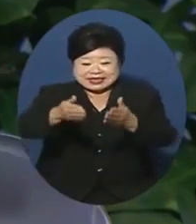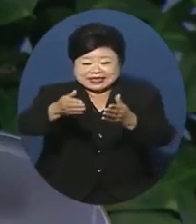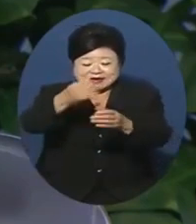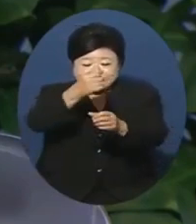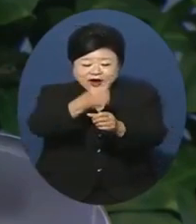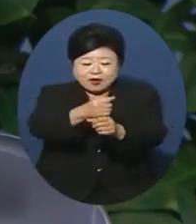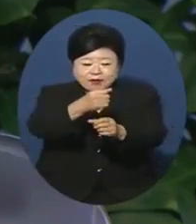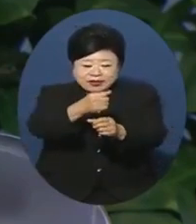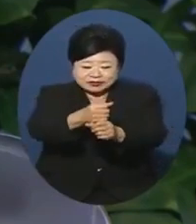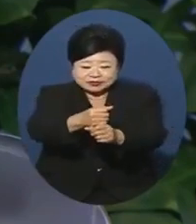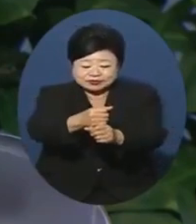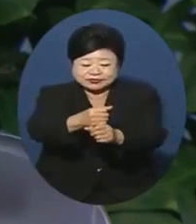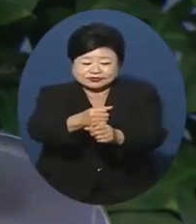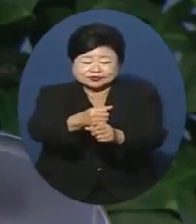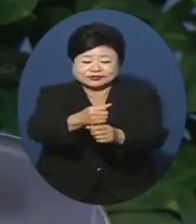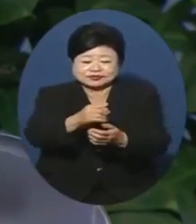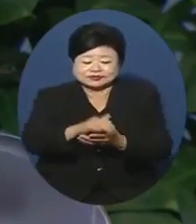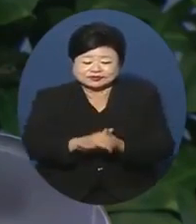만들어주는